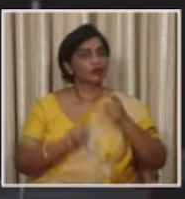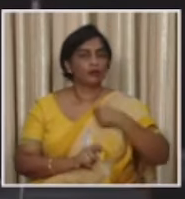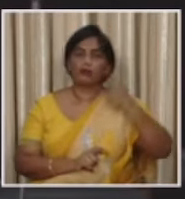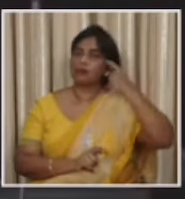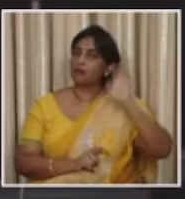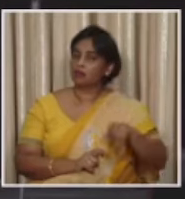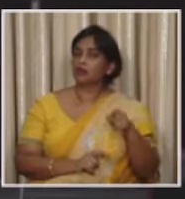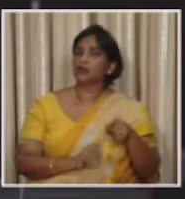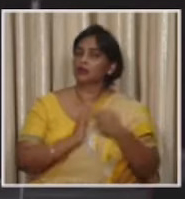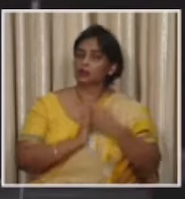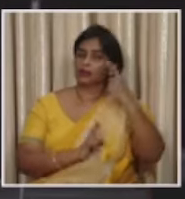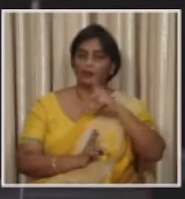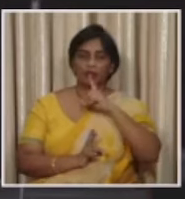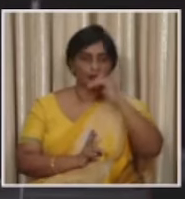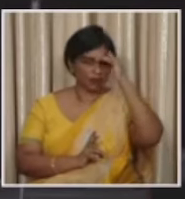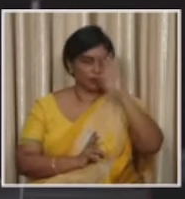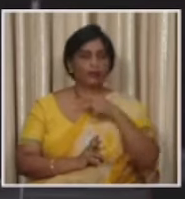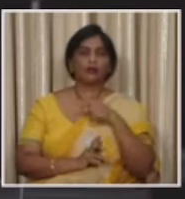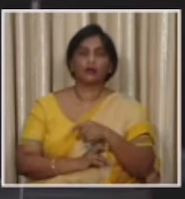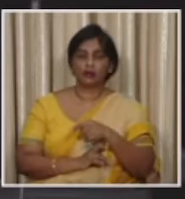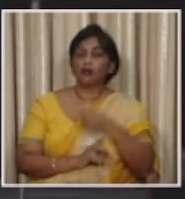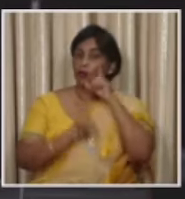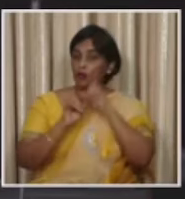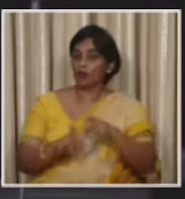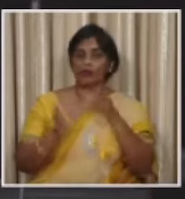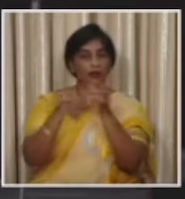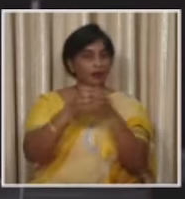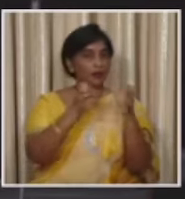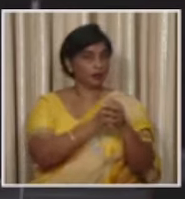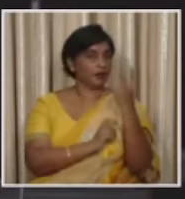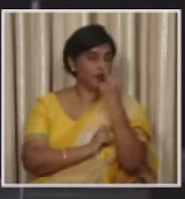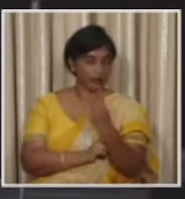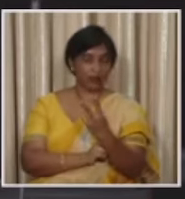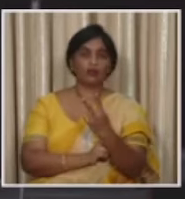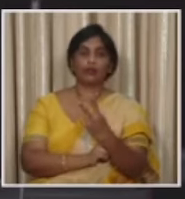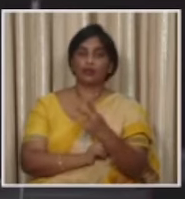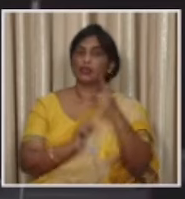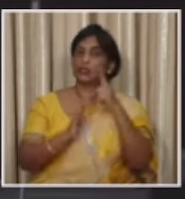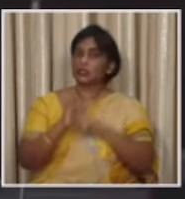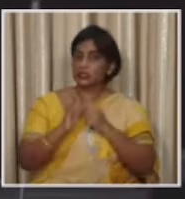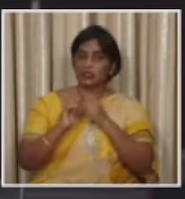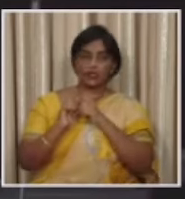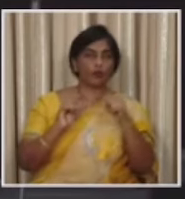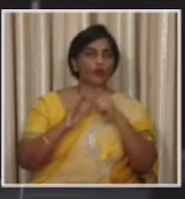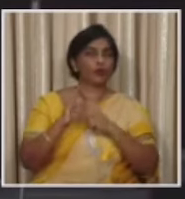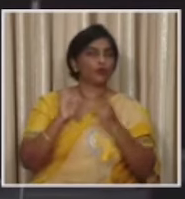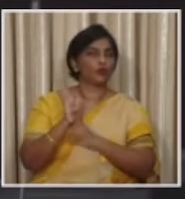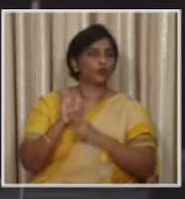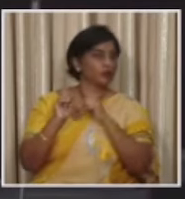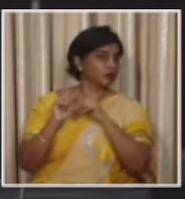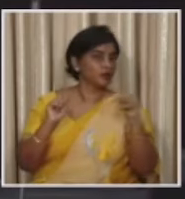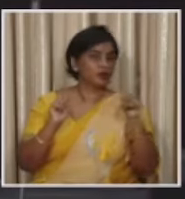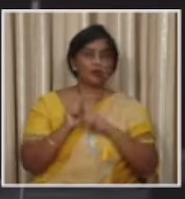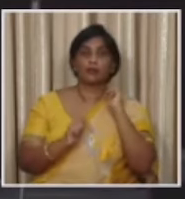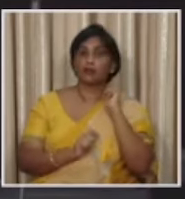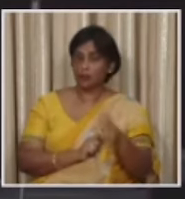බලාපොරොත්තු වෙන්නේ කරු නියෝජ්‍ය කතානායකතුමනි, මෙන්න මේ කාණ්ඩ දෙක සඳහා ජනවාරි සිට ජූනි දක්වා අදාළ